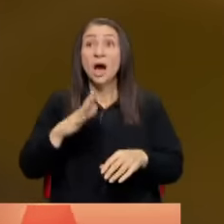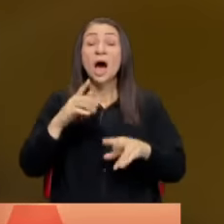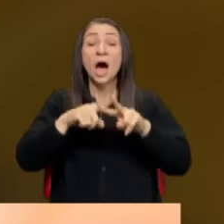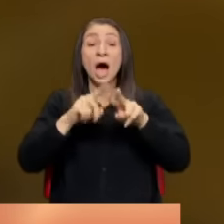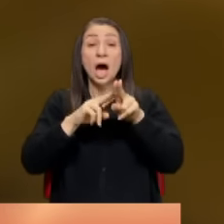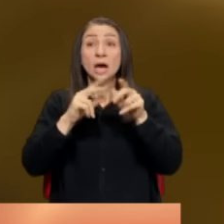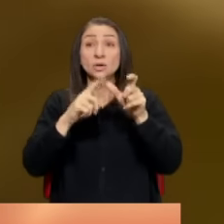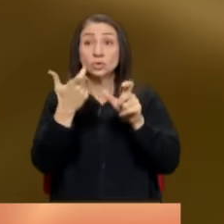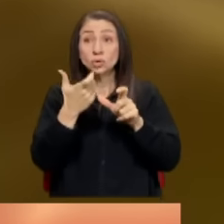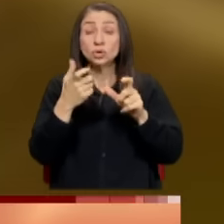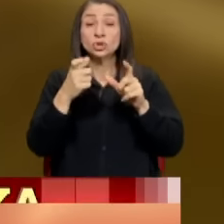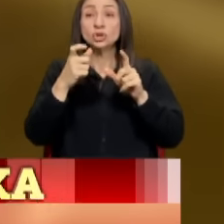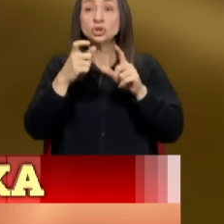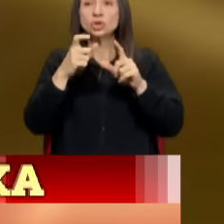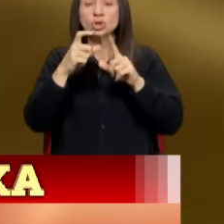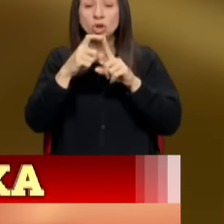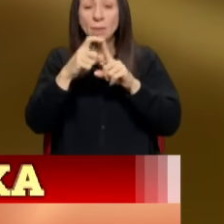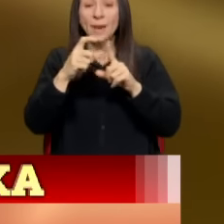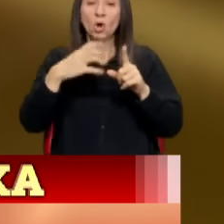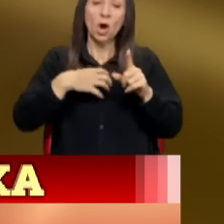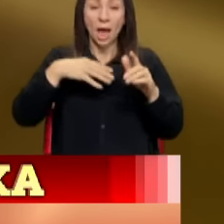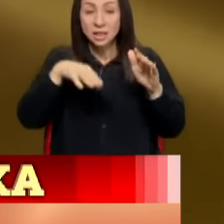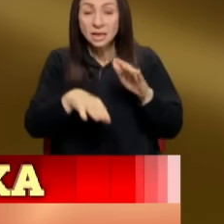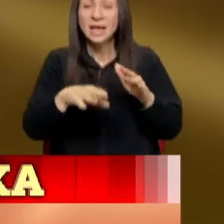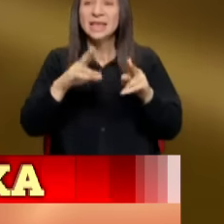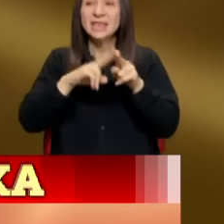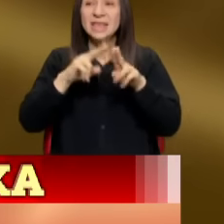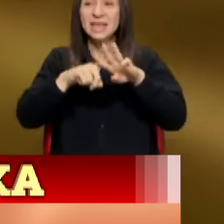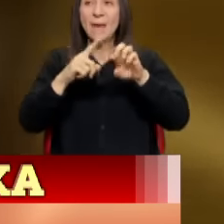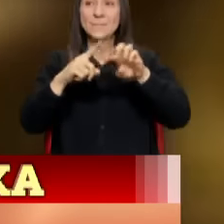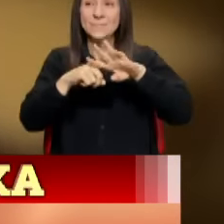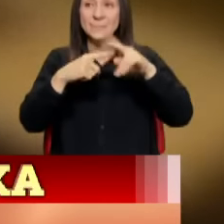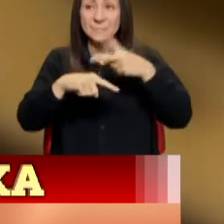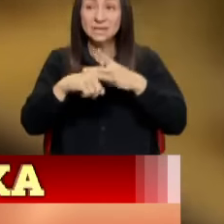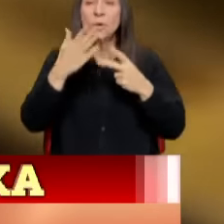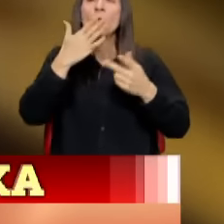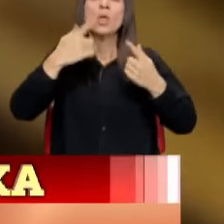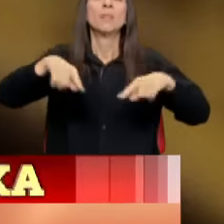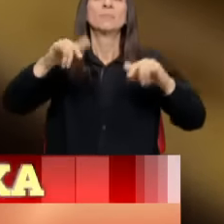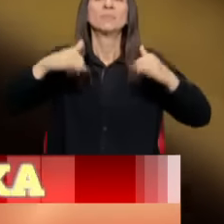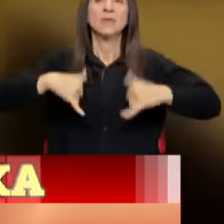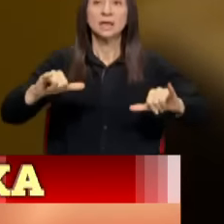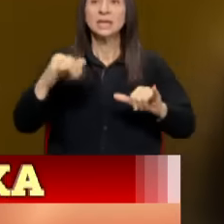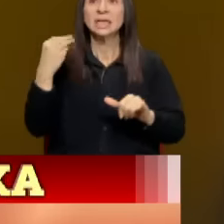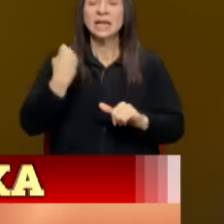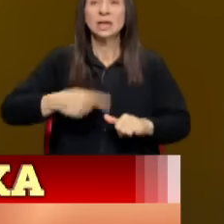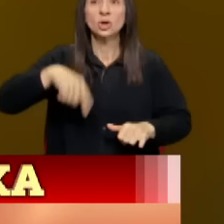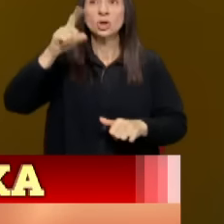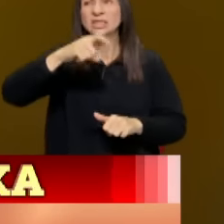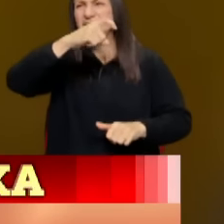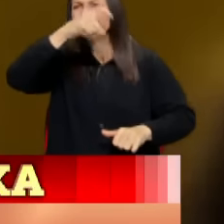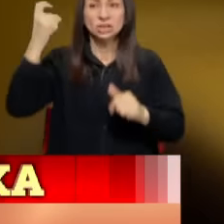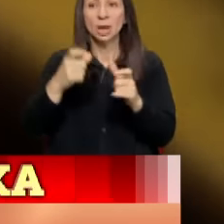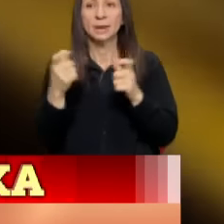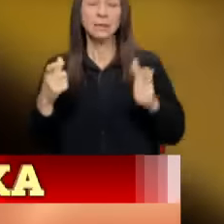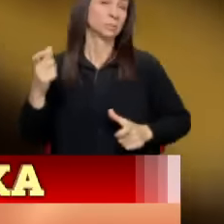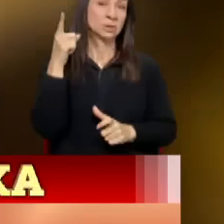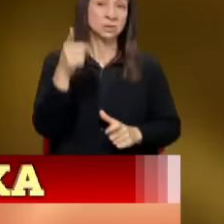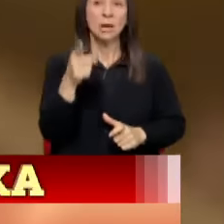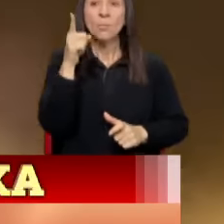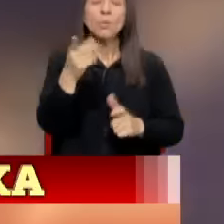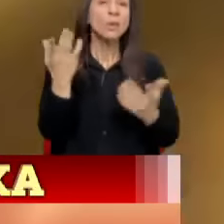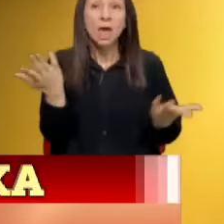Aksu, Döşeme Altı, Konya Altı, Kepez ve Muratpaşa ilçelerinde okullar tatil edildi. Yeni günün sıcak gelişmesi